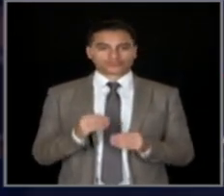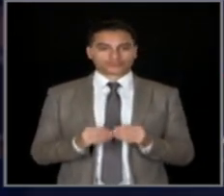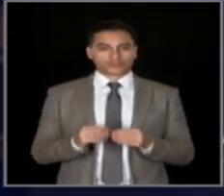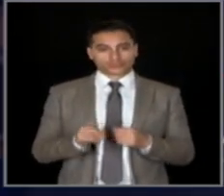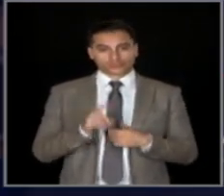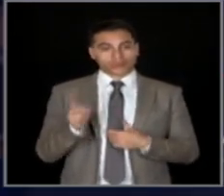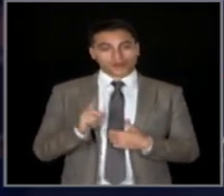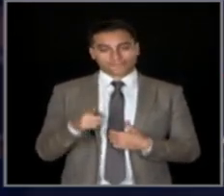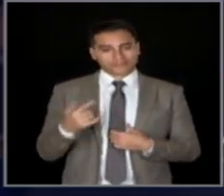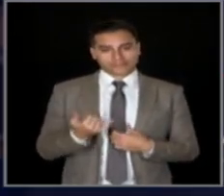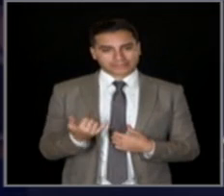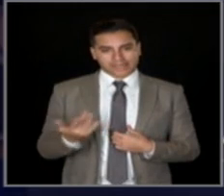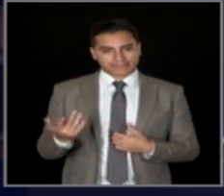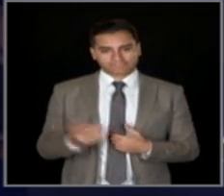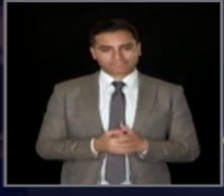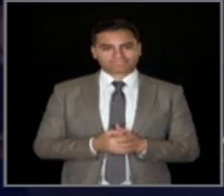سؤال ما كانش سهل.